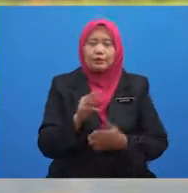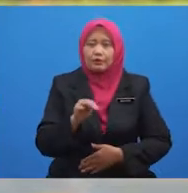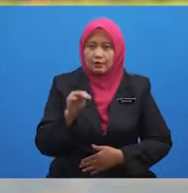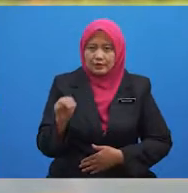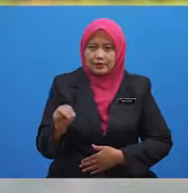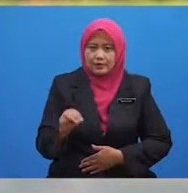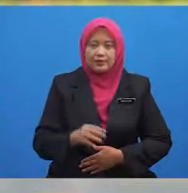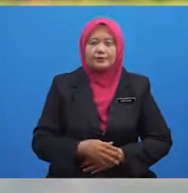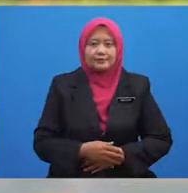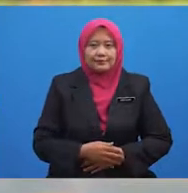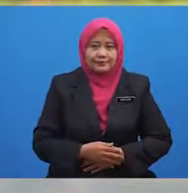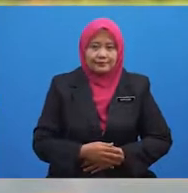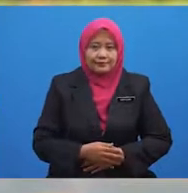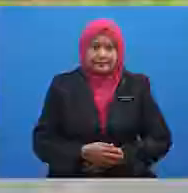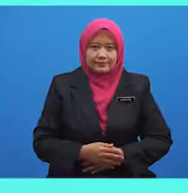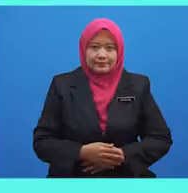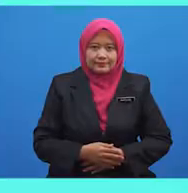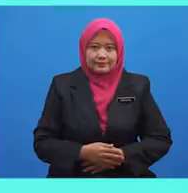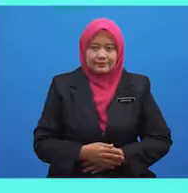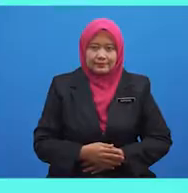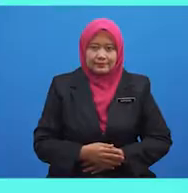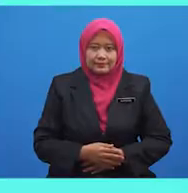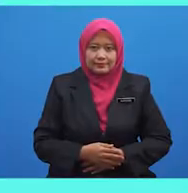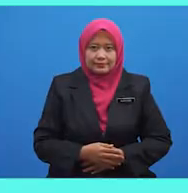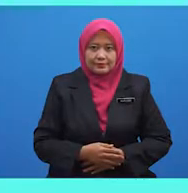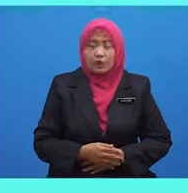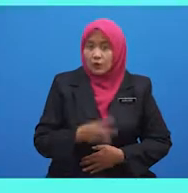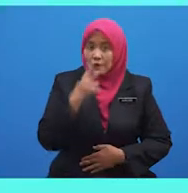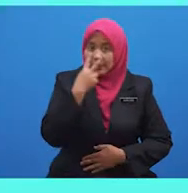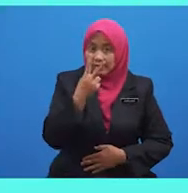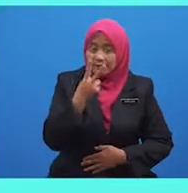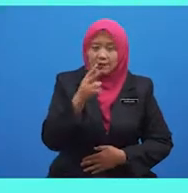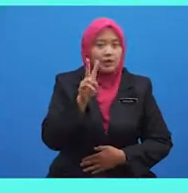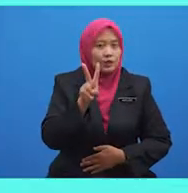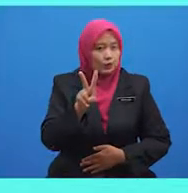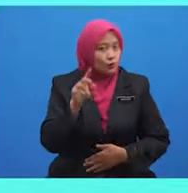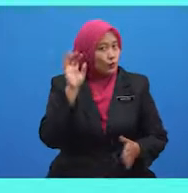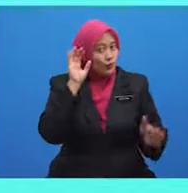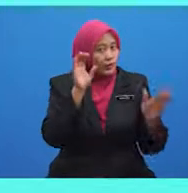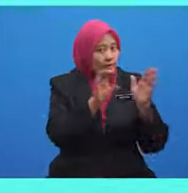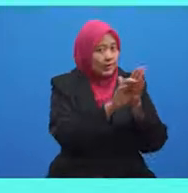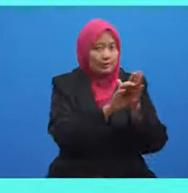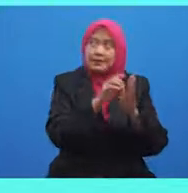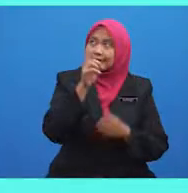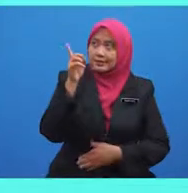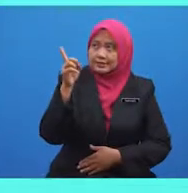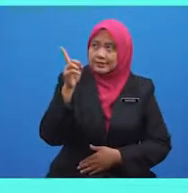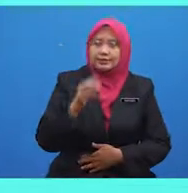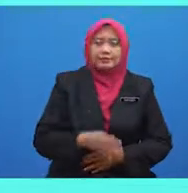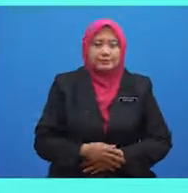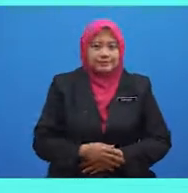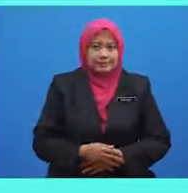tengok apa yang akan kita belajar pada hari ini. Murid-murid nampak dua gambar ini? Ada dua gambar yang berbeza,